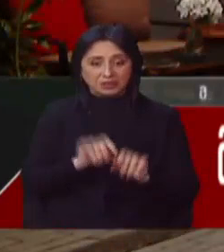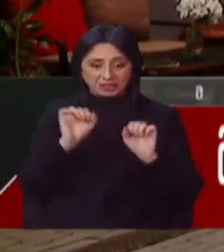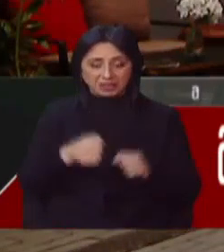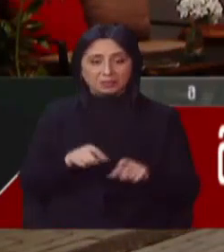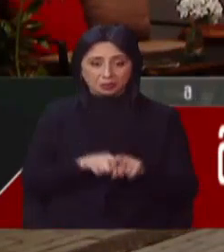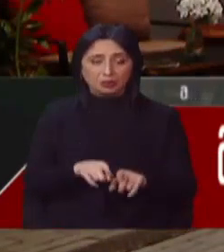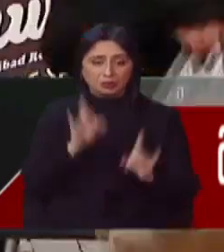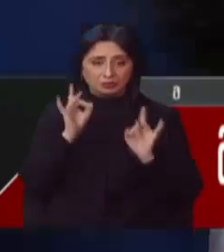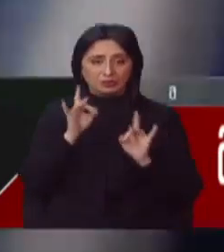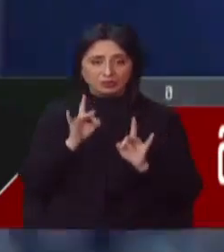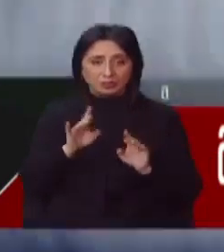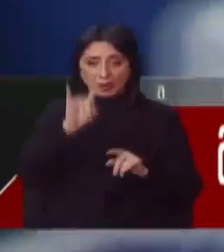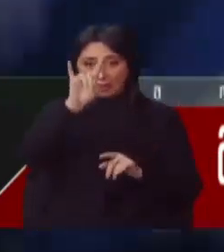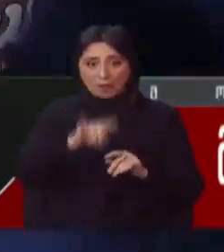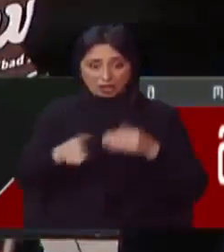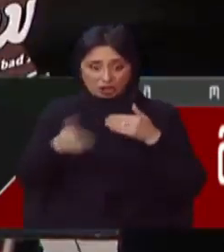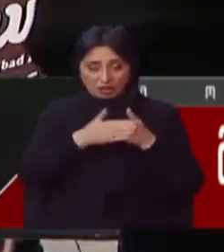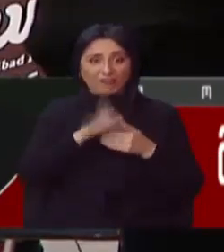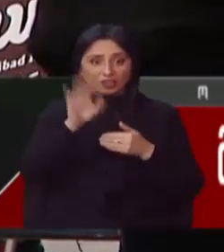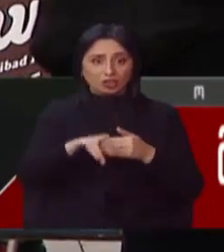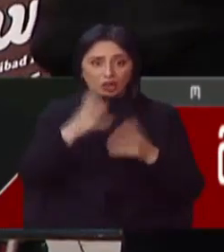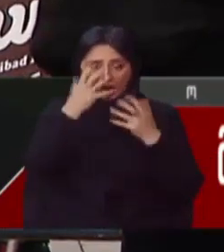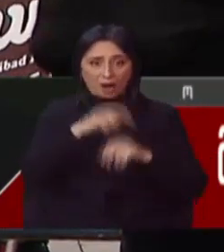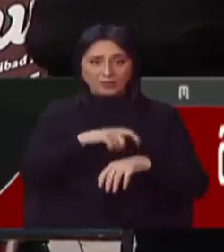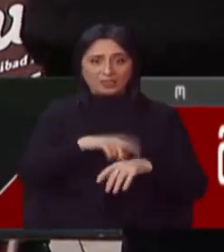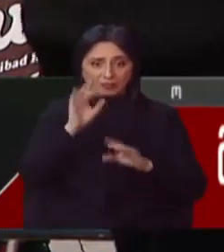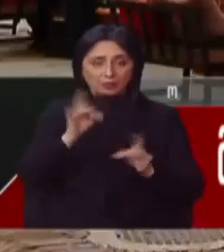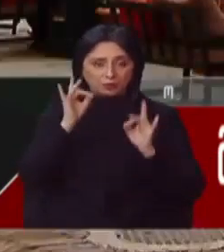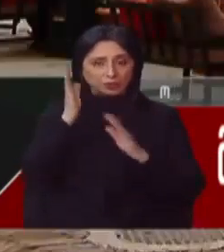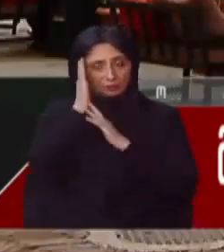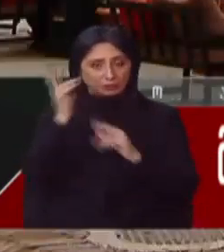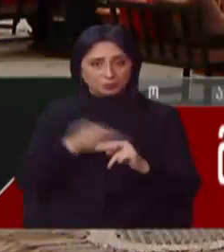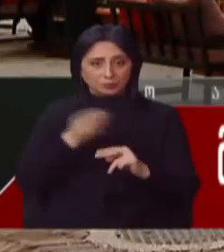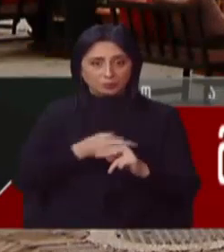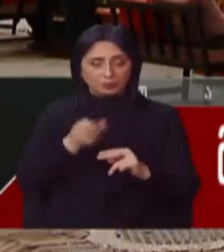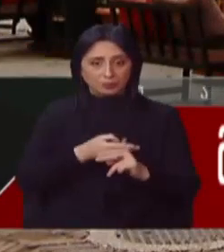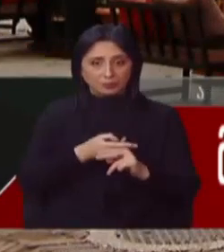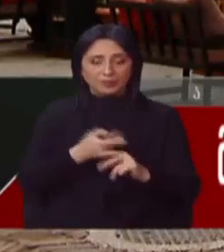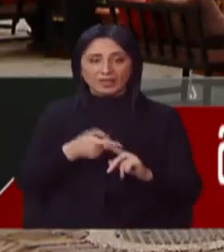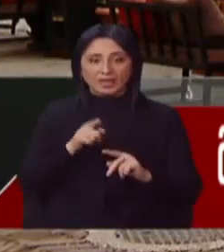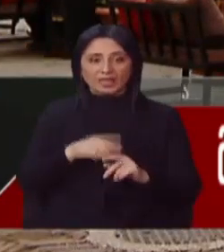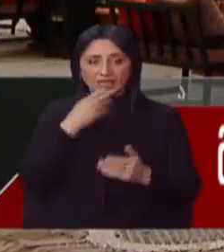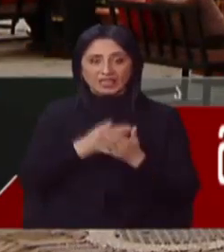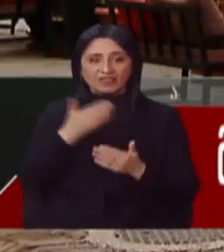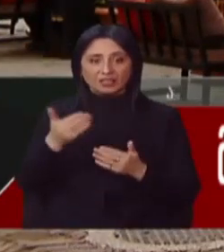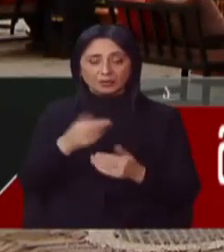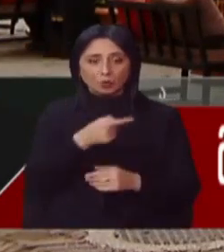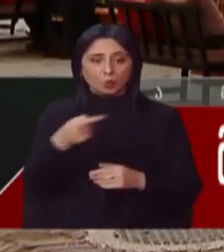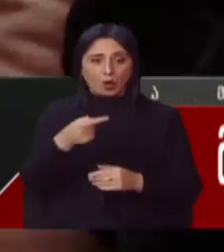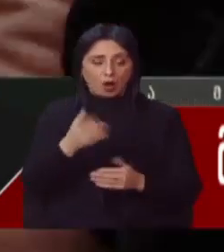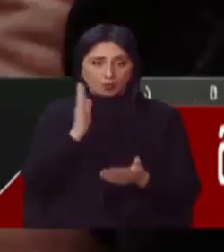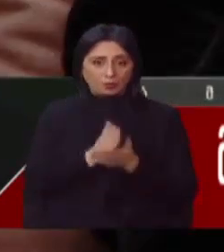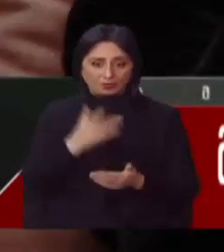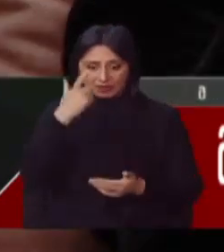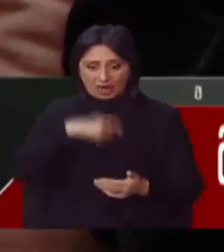აკუსტიკური ხმაური დახურულ ფანჯრებში აღწევს და ღამის საათებში მათ ძილის საშუალებას არაძლევს. ეს თავის მხრივ უარყოფითად